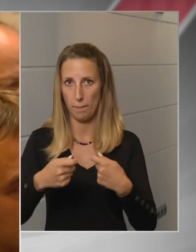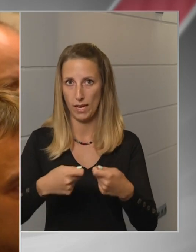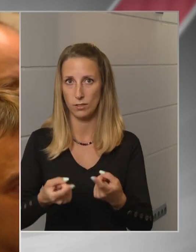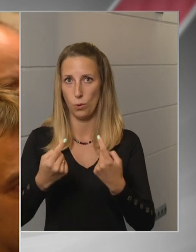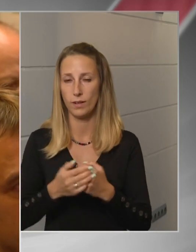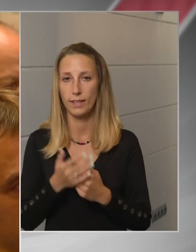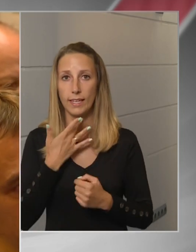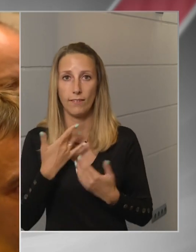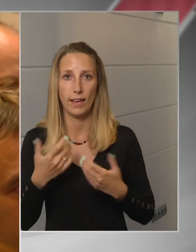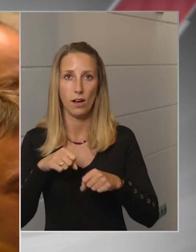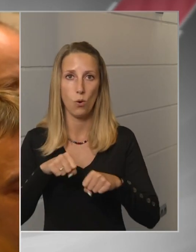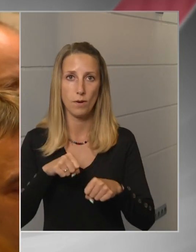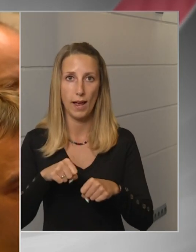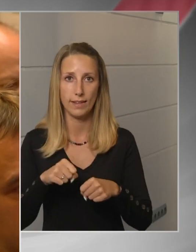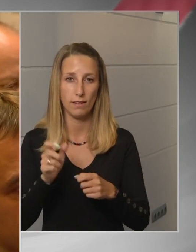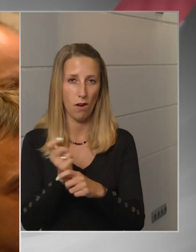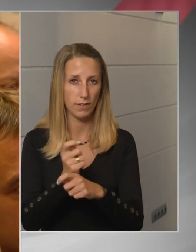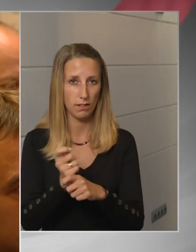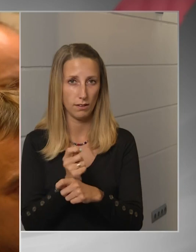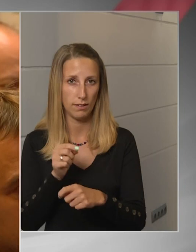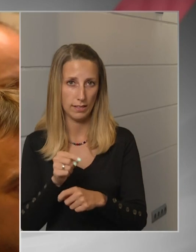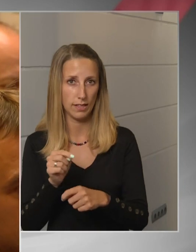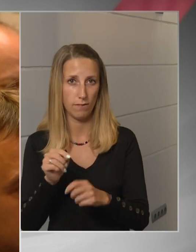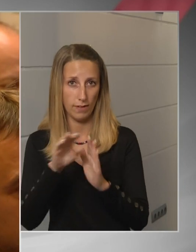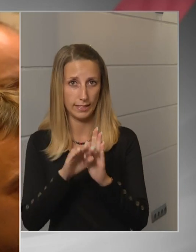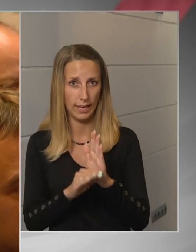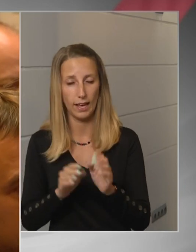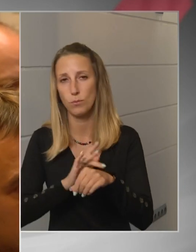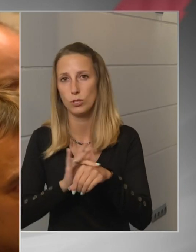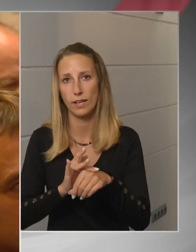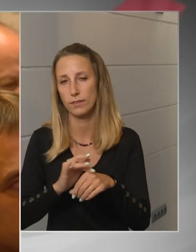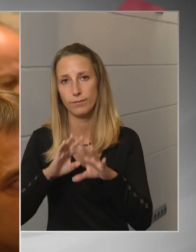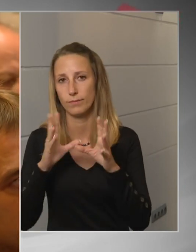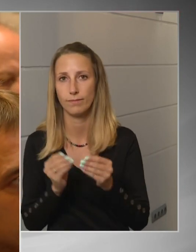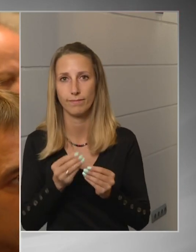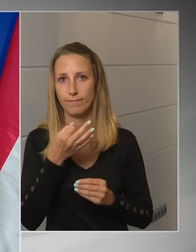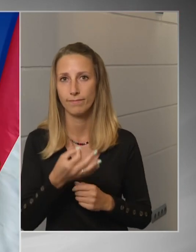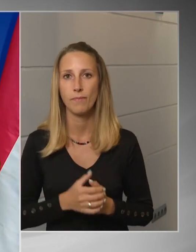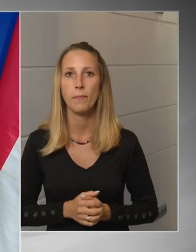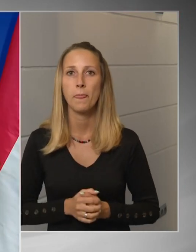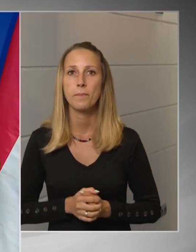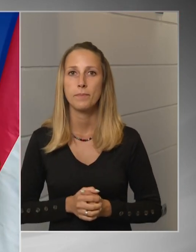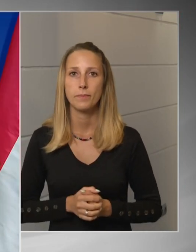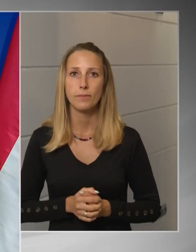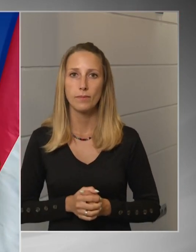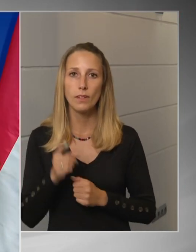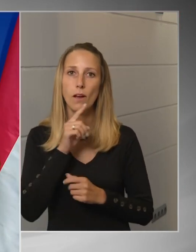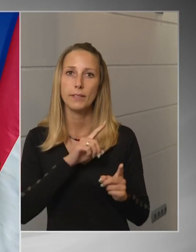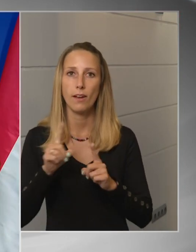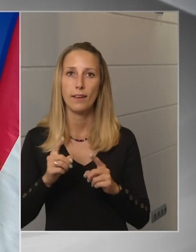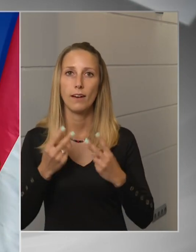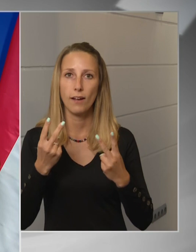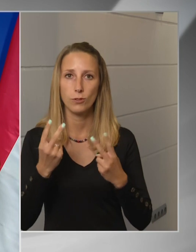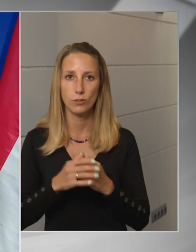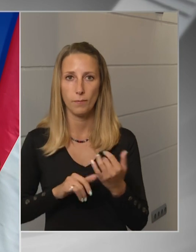tehát hogy kíván ne a kormány javítani ezen feltételeken. Bocsánat, ez egy csomag. Ami talán legfontosabb, hogy